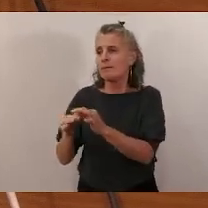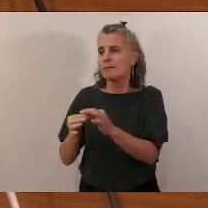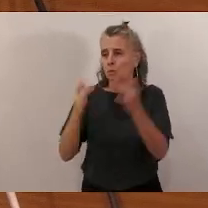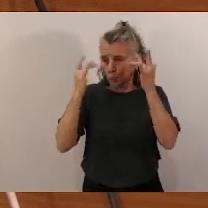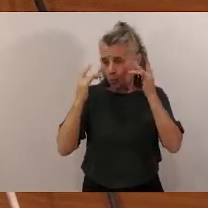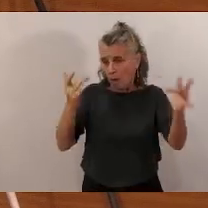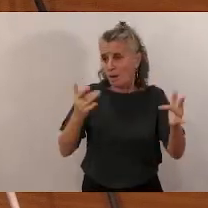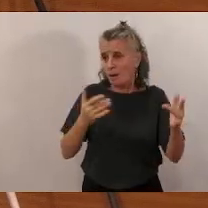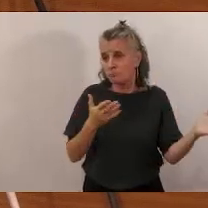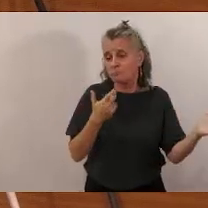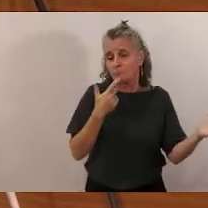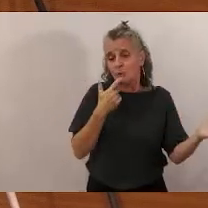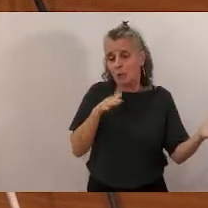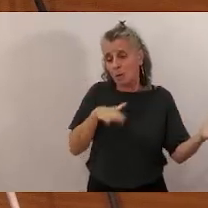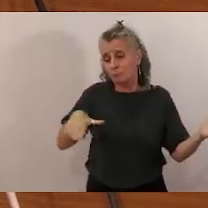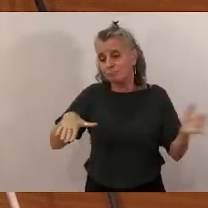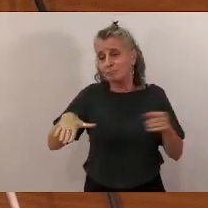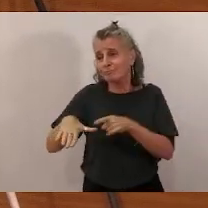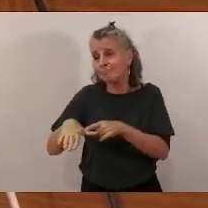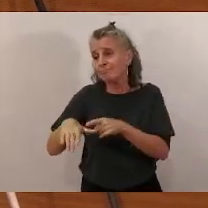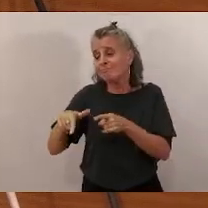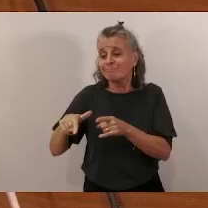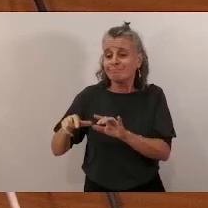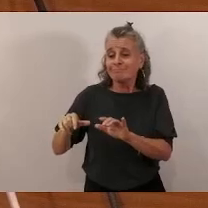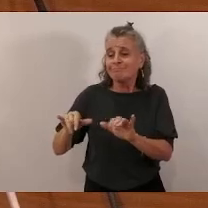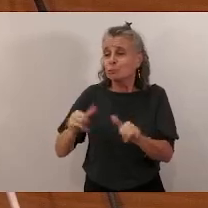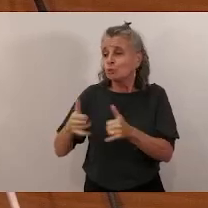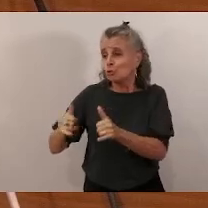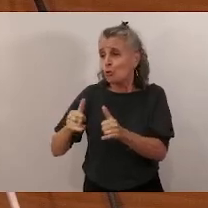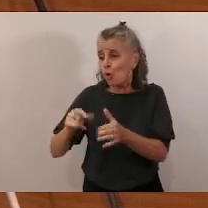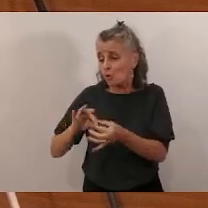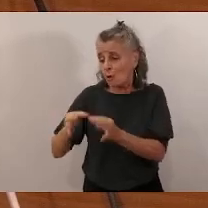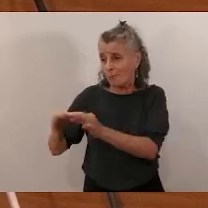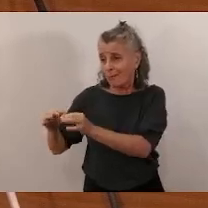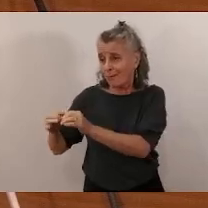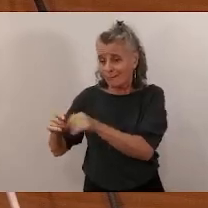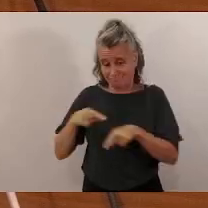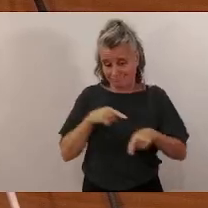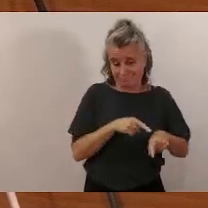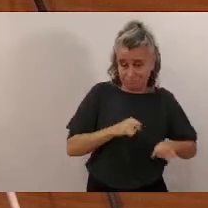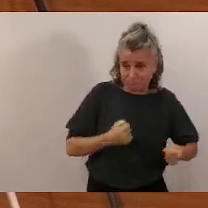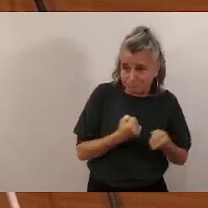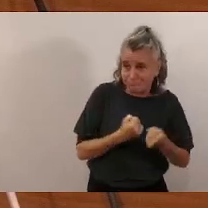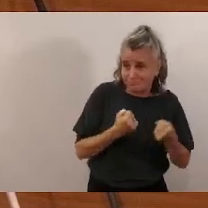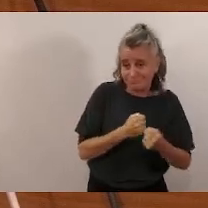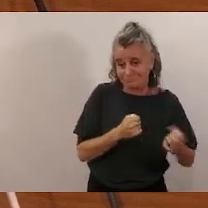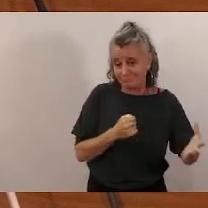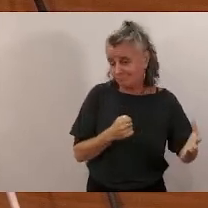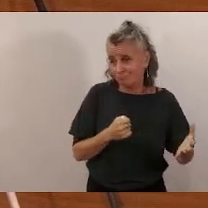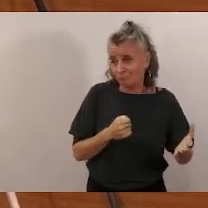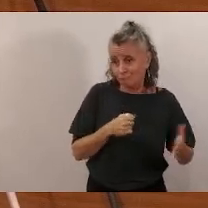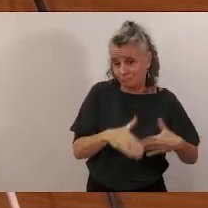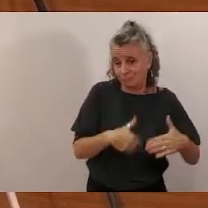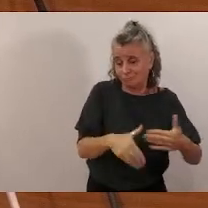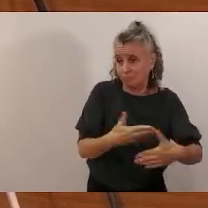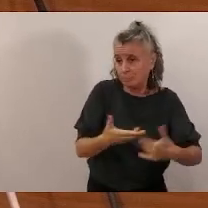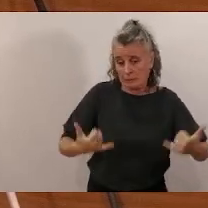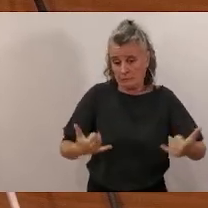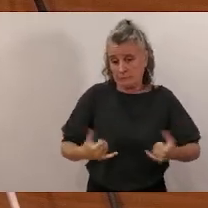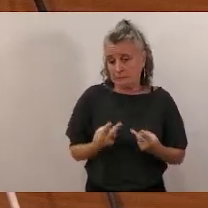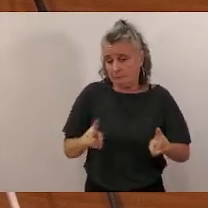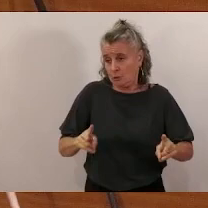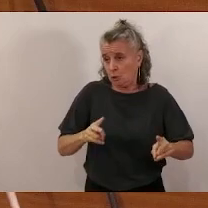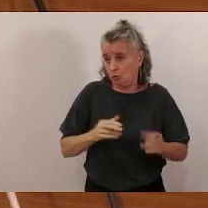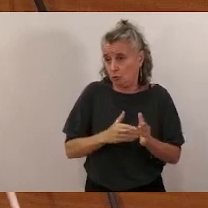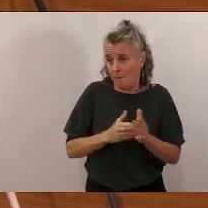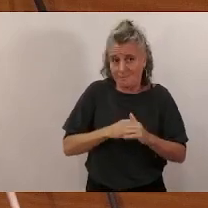en soutien et en appui en amont des Jeux Olympiques. et qui se dérouleront dans la ville de Marseille. Nous